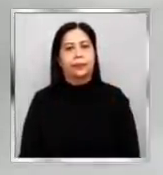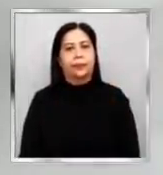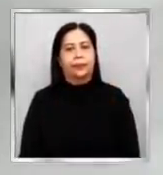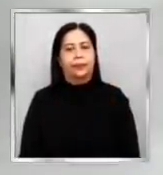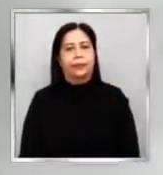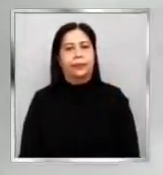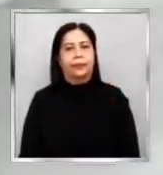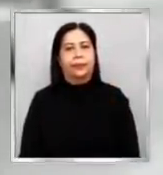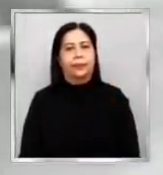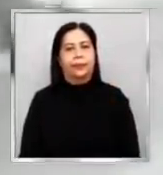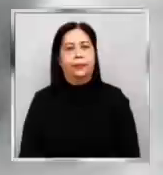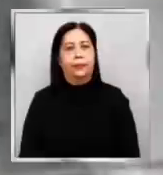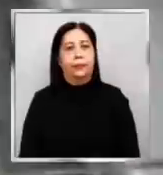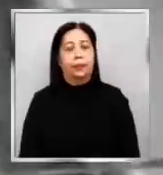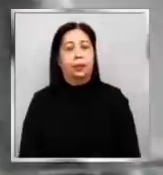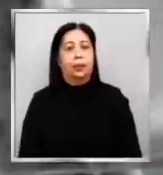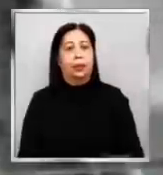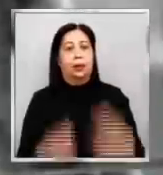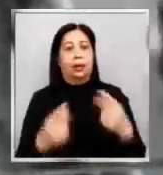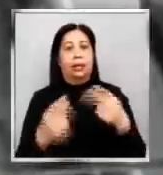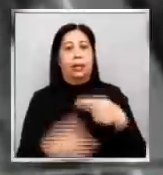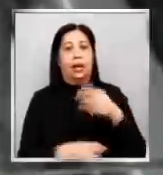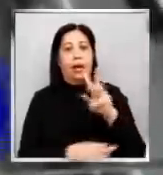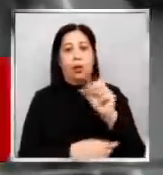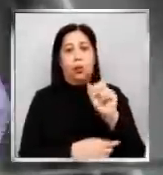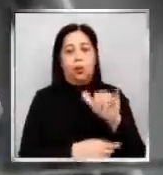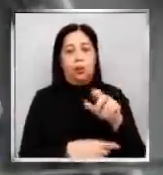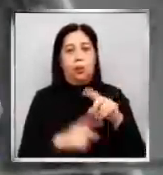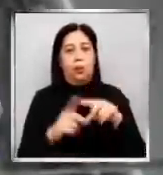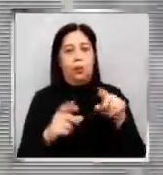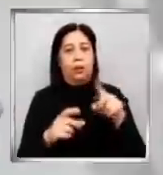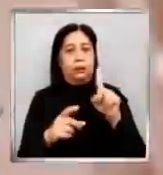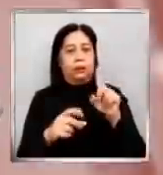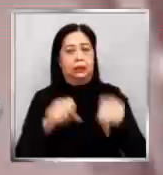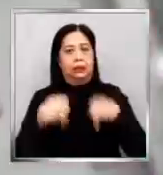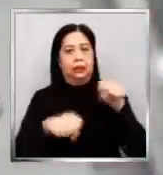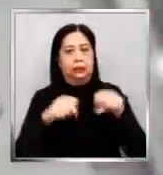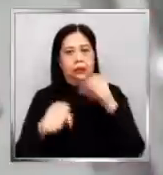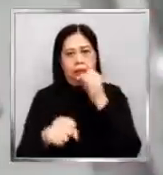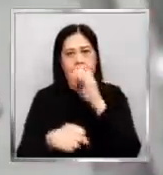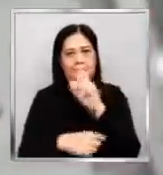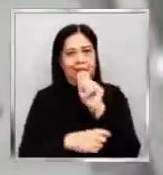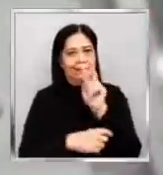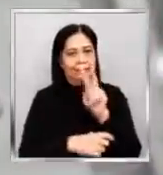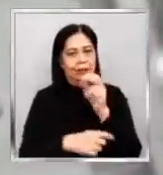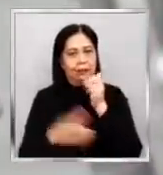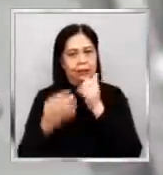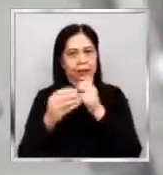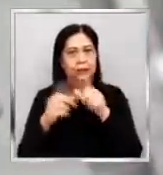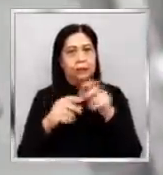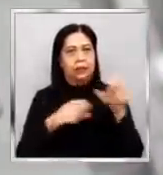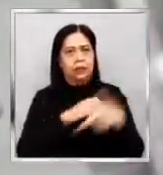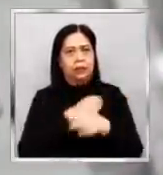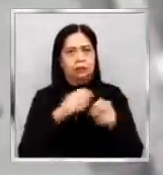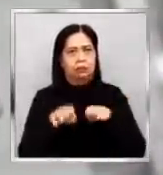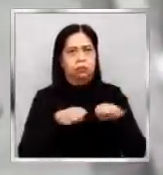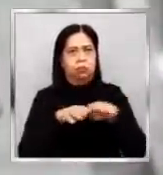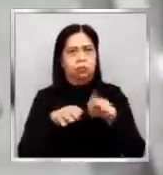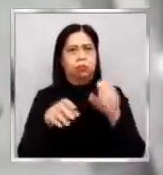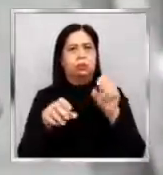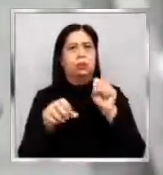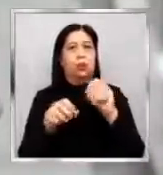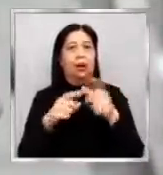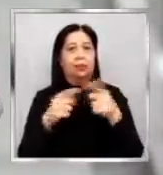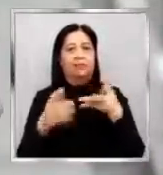Sa Aguinaldo Highway naman, isang siklista ang nakuha ng CCTV camera na nangagaw ng linya dahil dito nabangga siya ng